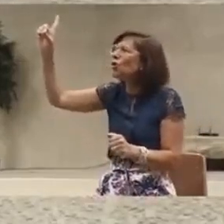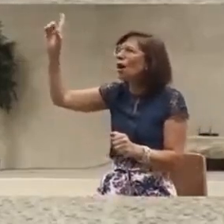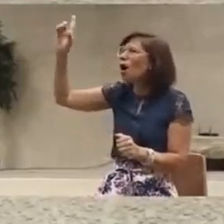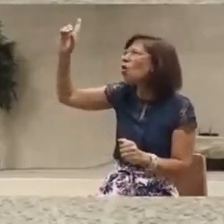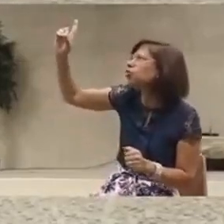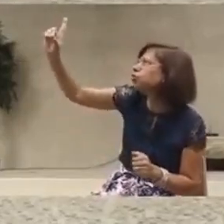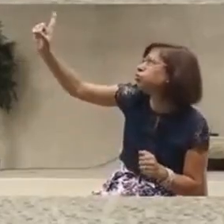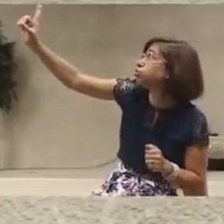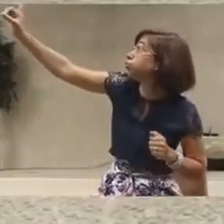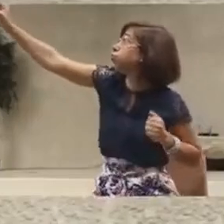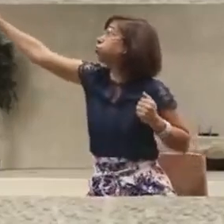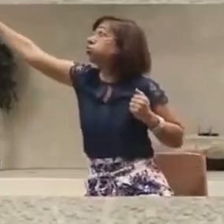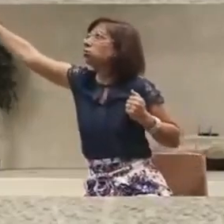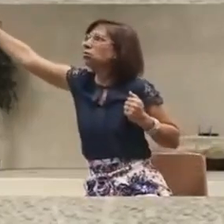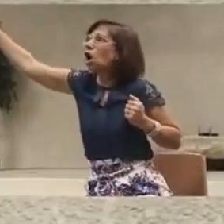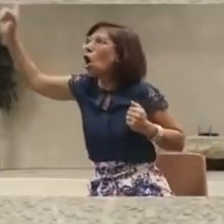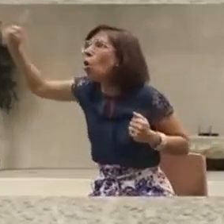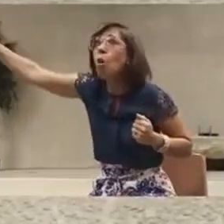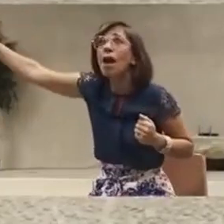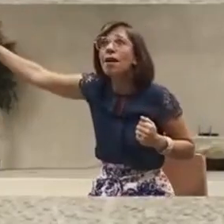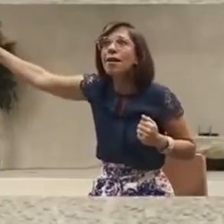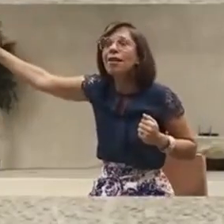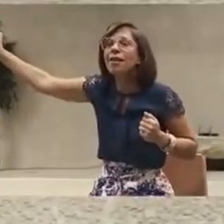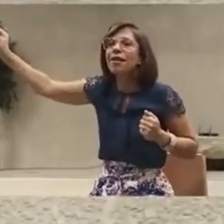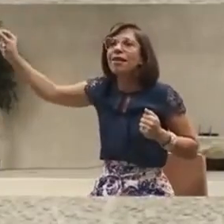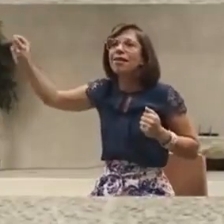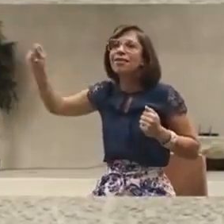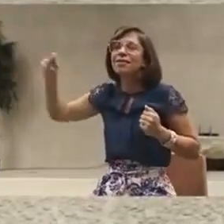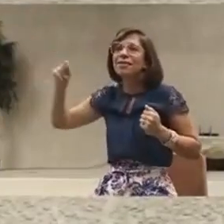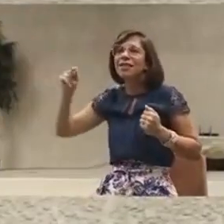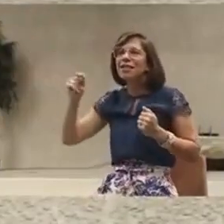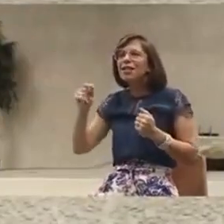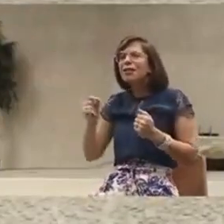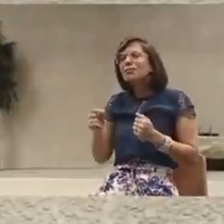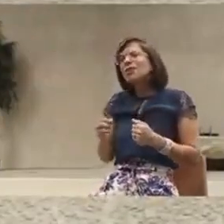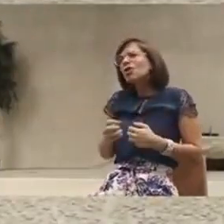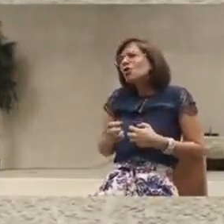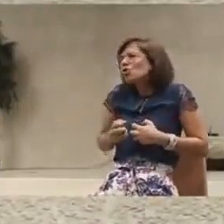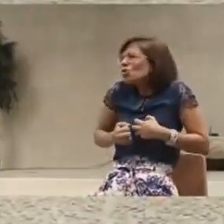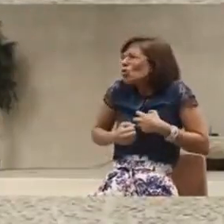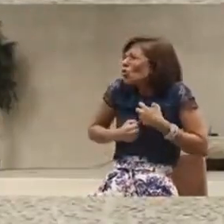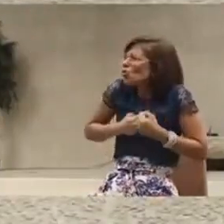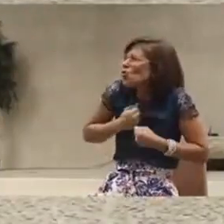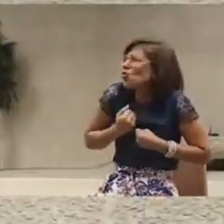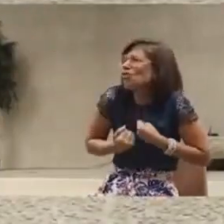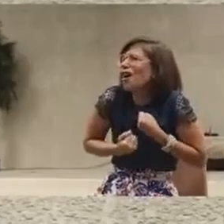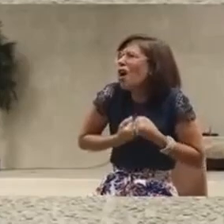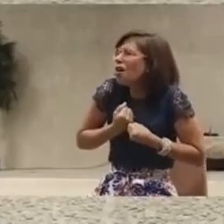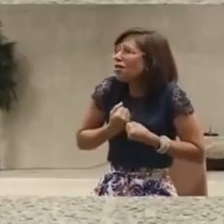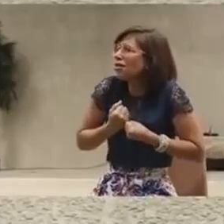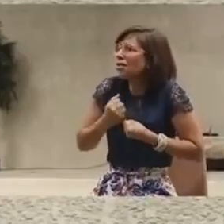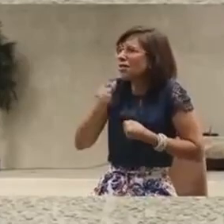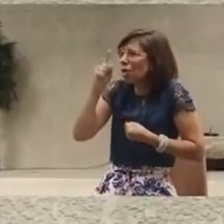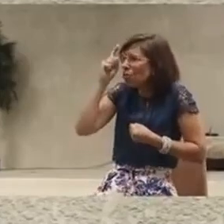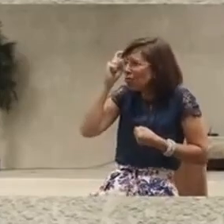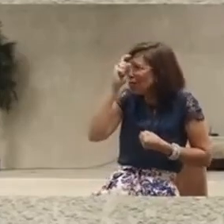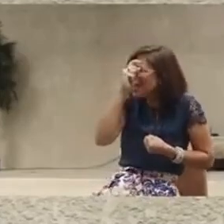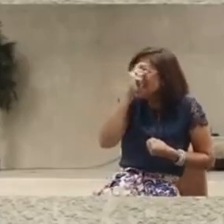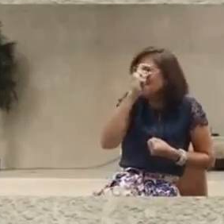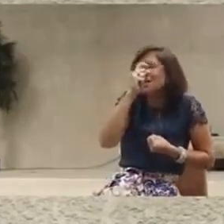avoir psychologiquement, spirituellement, où rien ne se passe, tout est figé.